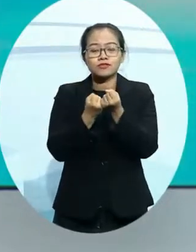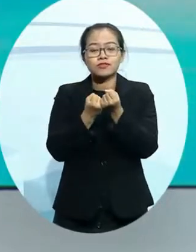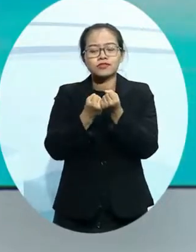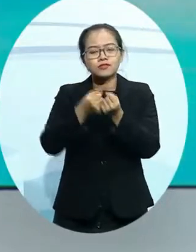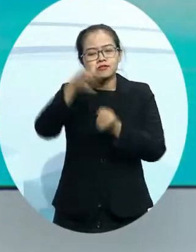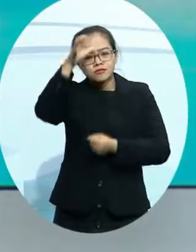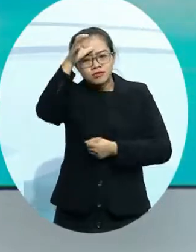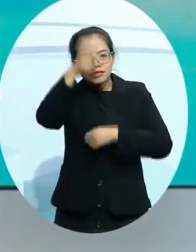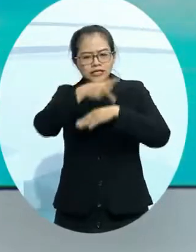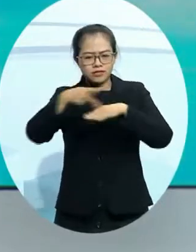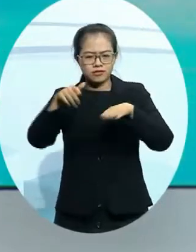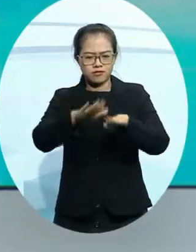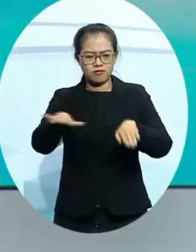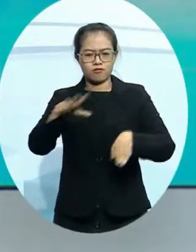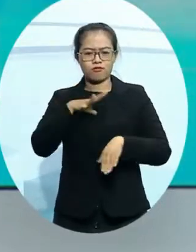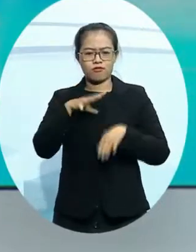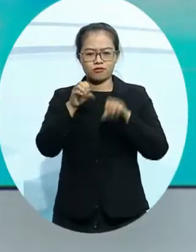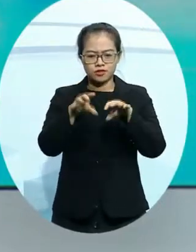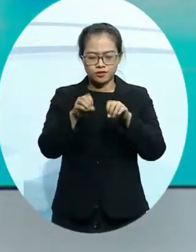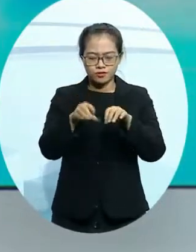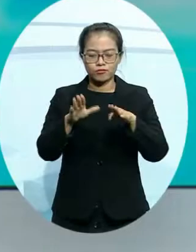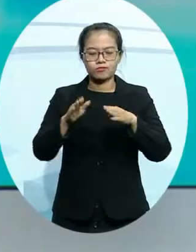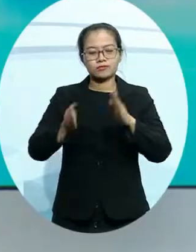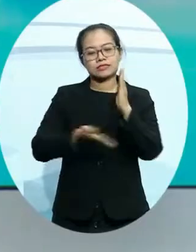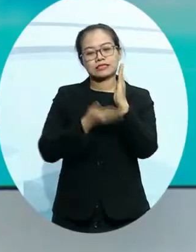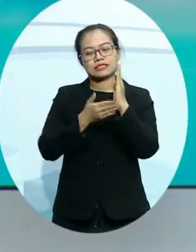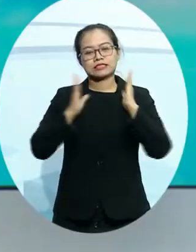con, hoàn thiện bản thân và xây dựng gia đình hạnh phúc.